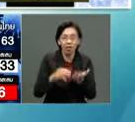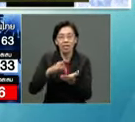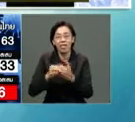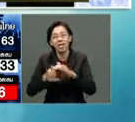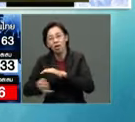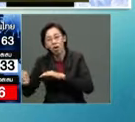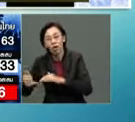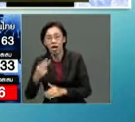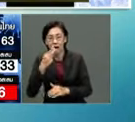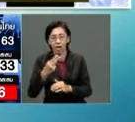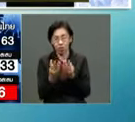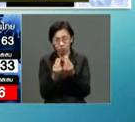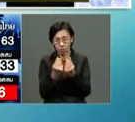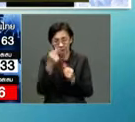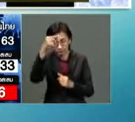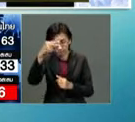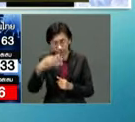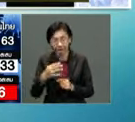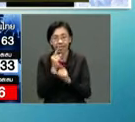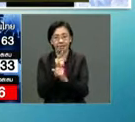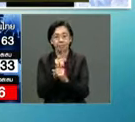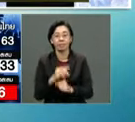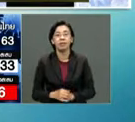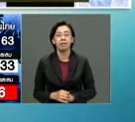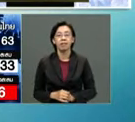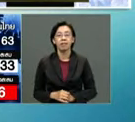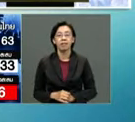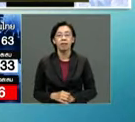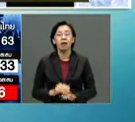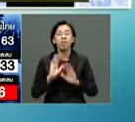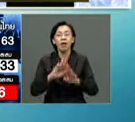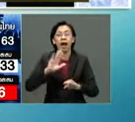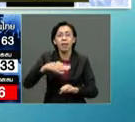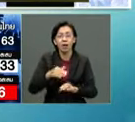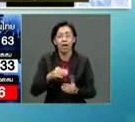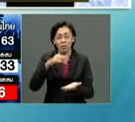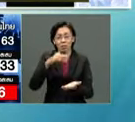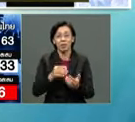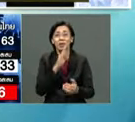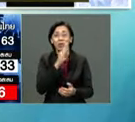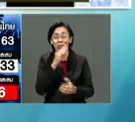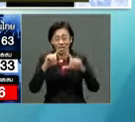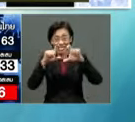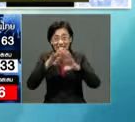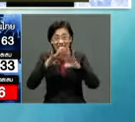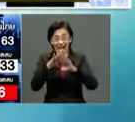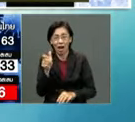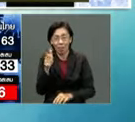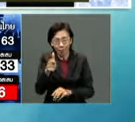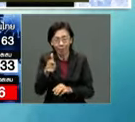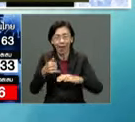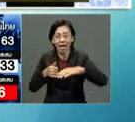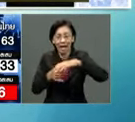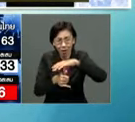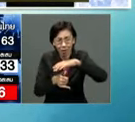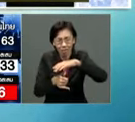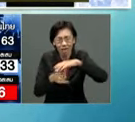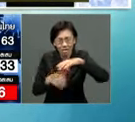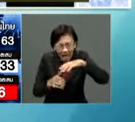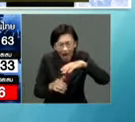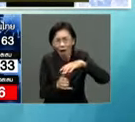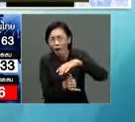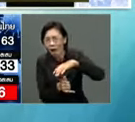รก็จะเห็นภาพตามนี้นะครับก็นำเรียนว่าต้องฝากเช็คเอาท์ด้วยนะครับถ้ามีจุดเช็คเอาท์น้อยก็เพิ่มเติมไปได้ครับอย่างห้างร้